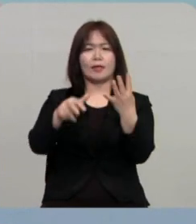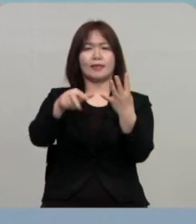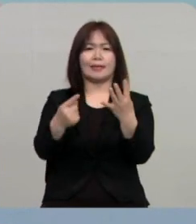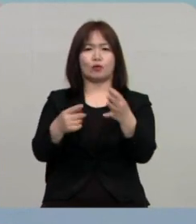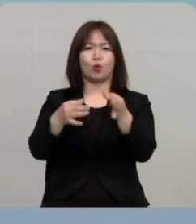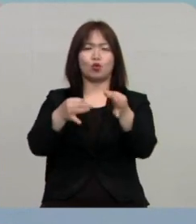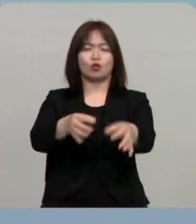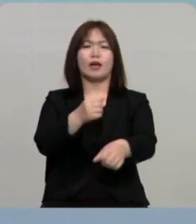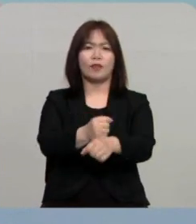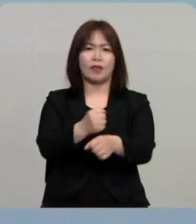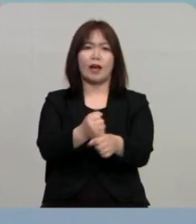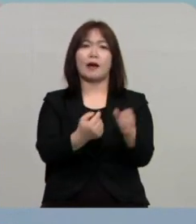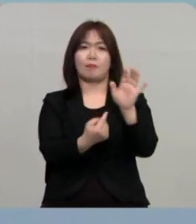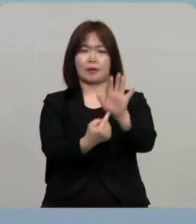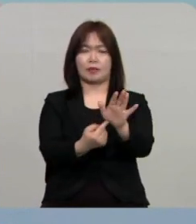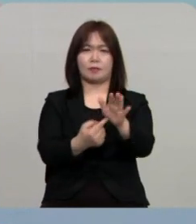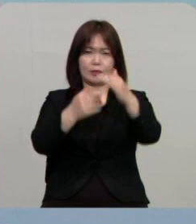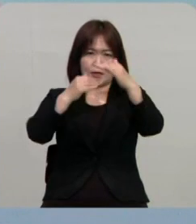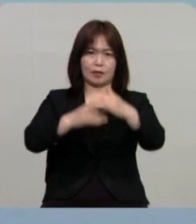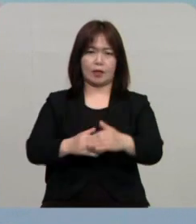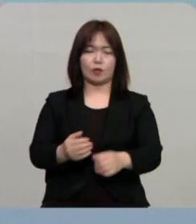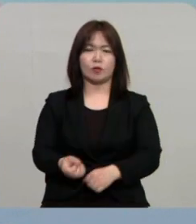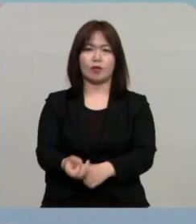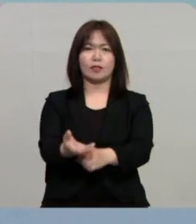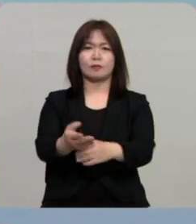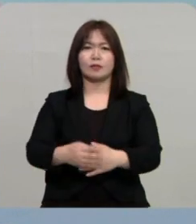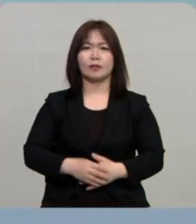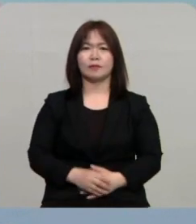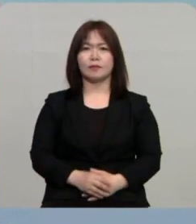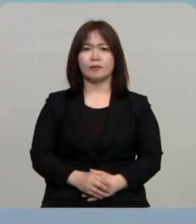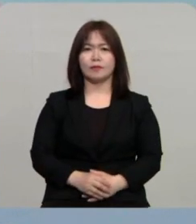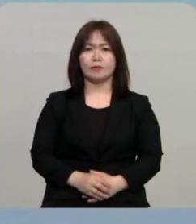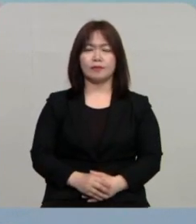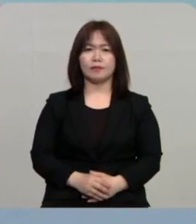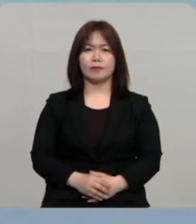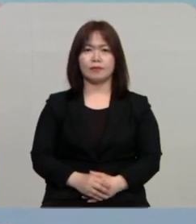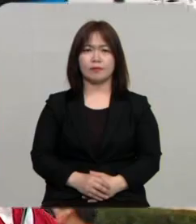원을 투자하겠다고 밝혔습니다. 오중호 기자가 전해드립니다.